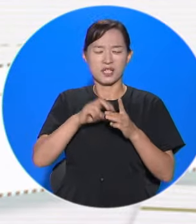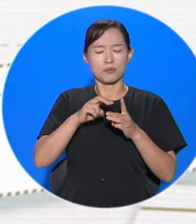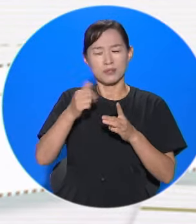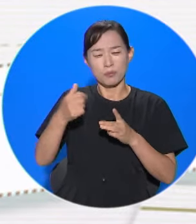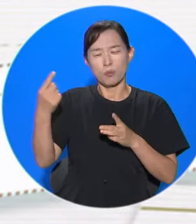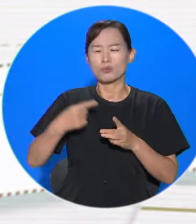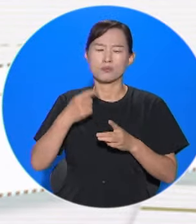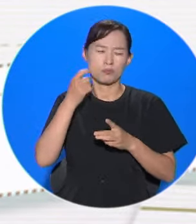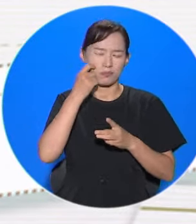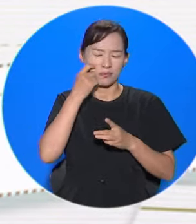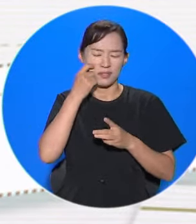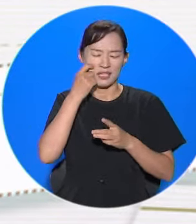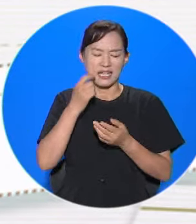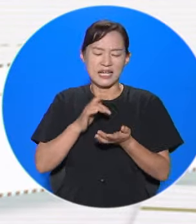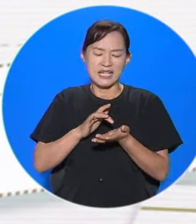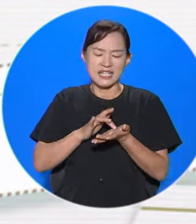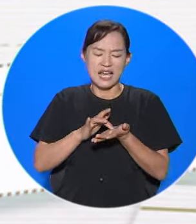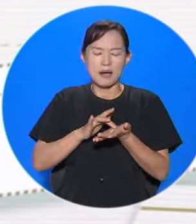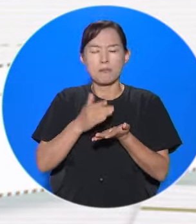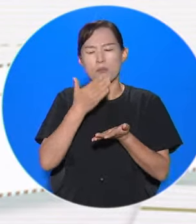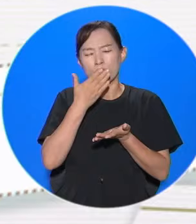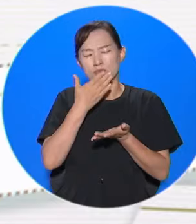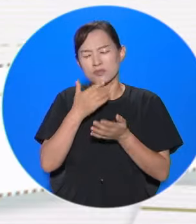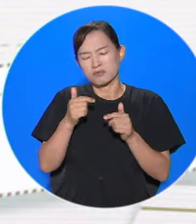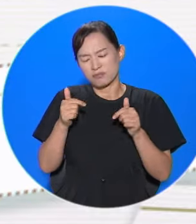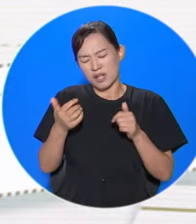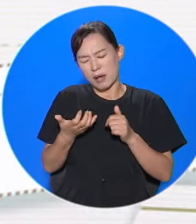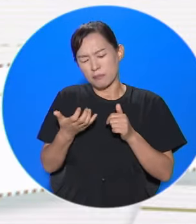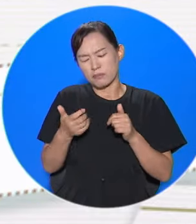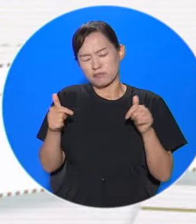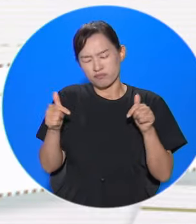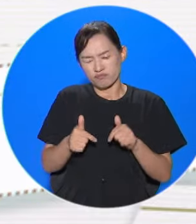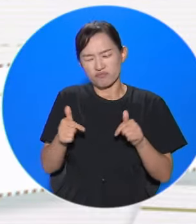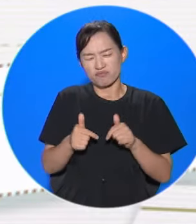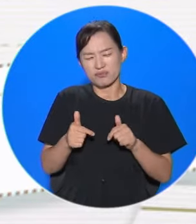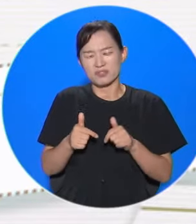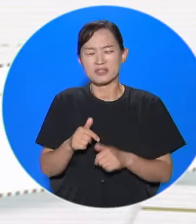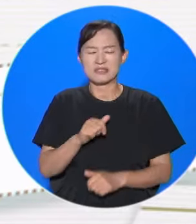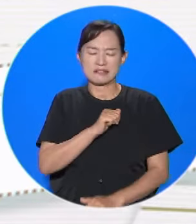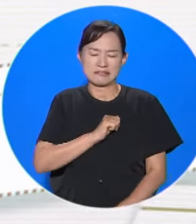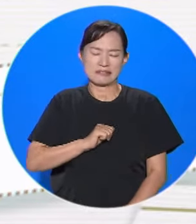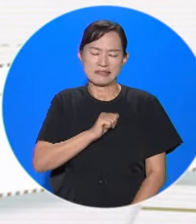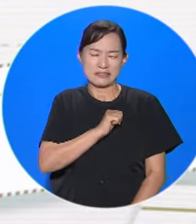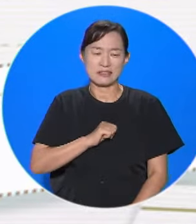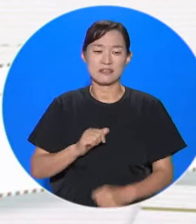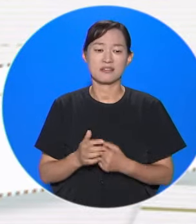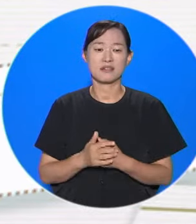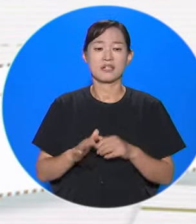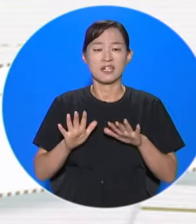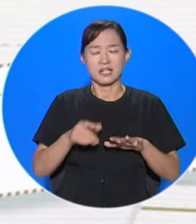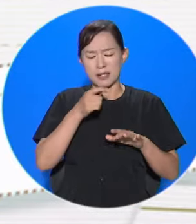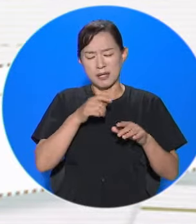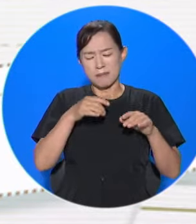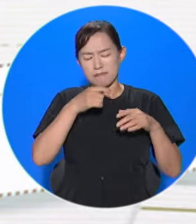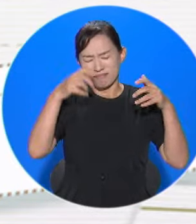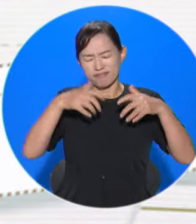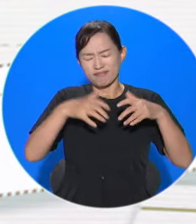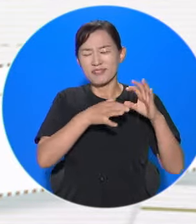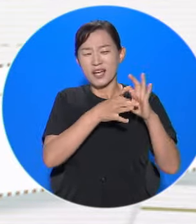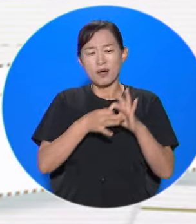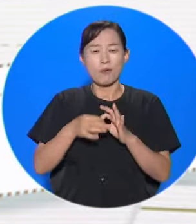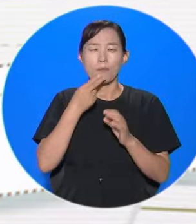센터장님도 오지 않으시고 진통제로만 계속 버티는 날들을 보내기도 했습니다. 이제 장마는 끝났지만